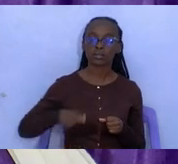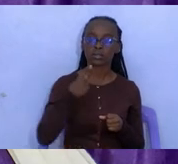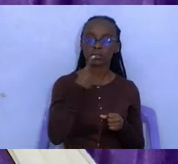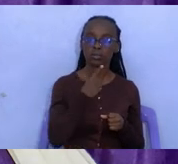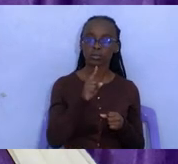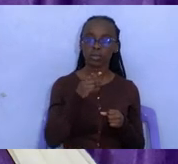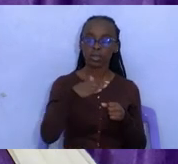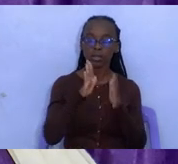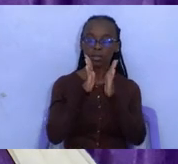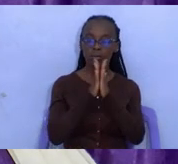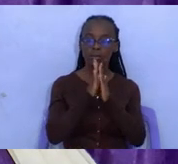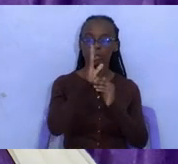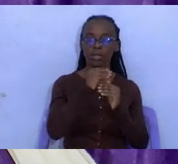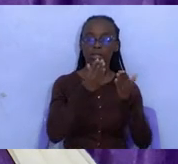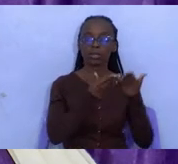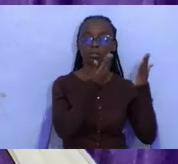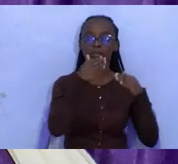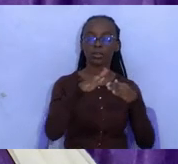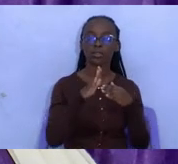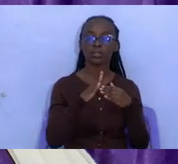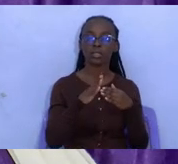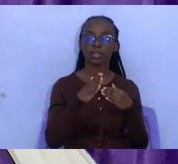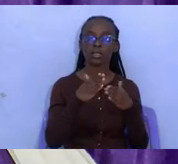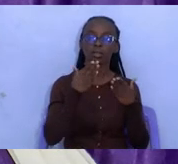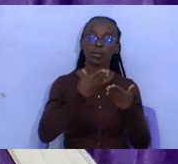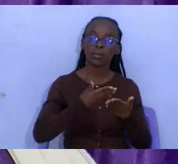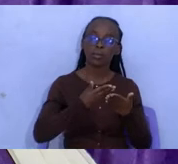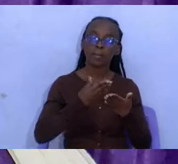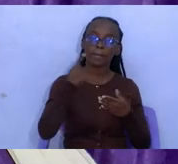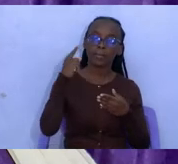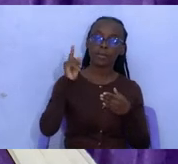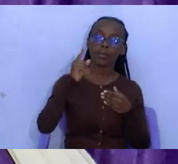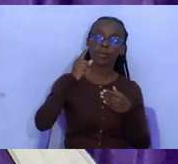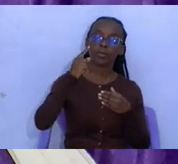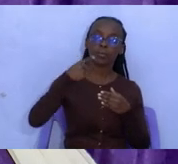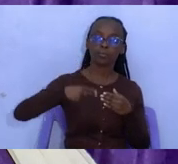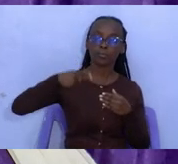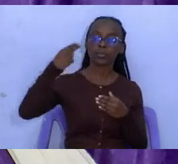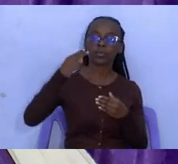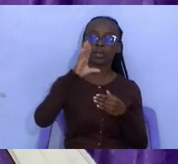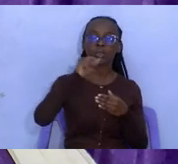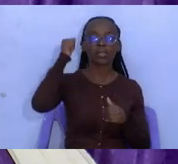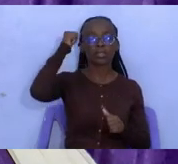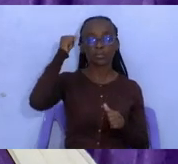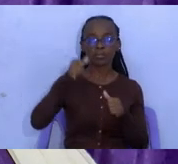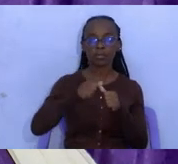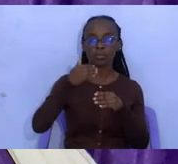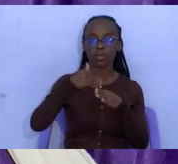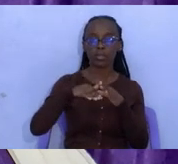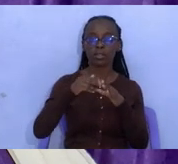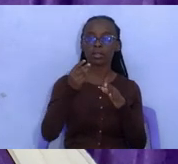Akamwambia, sala zako na sadaka zako zimefika juu na kuwa ukumbusho mbele za